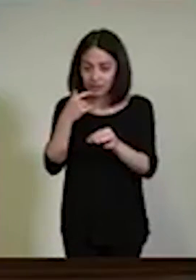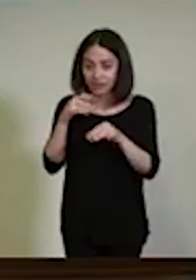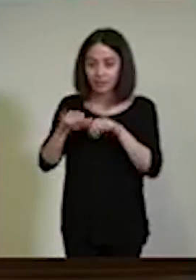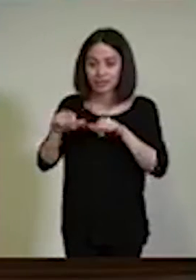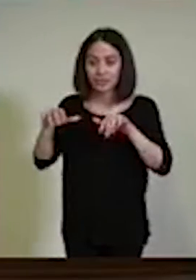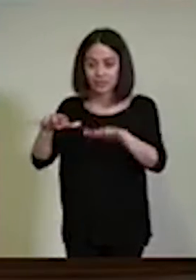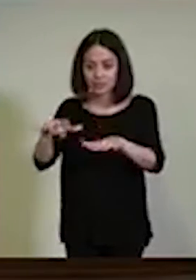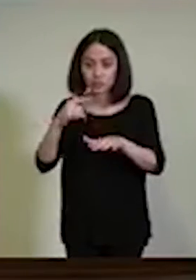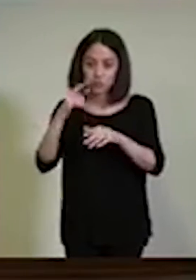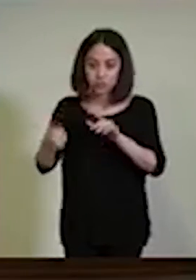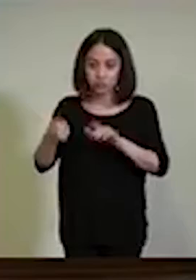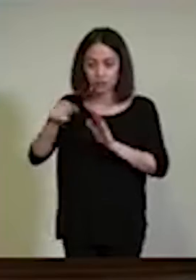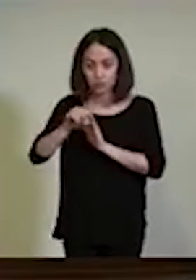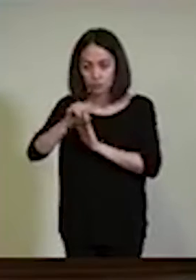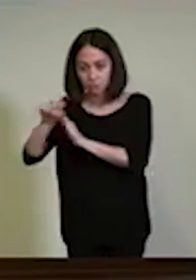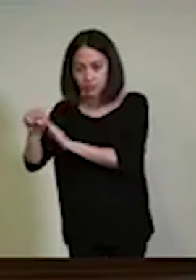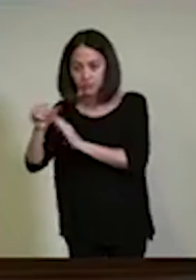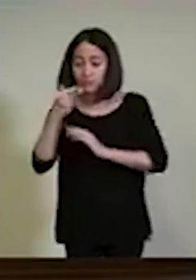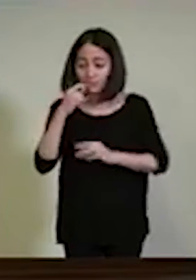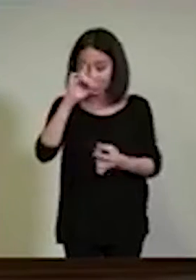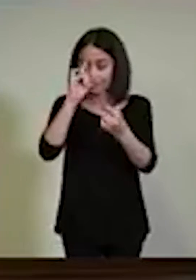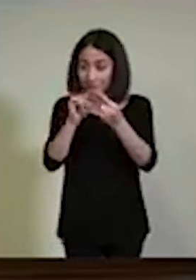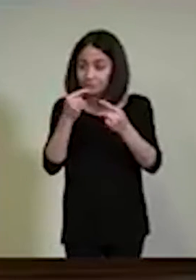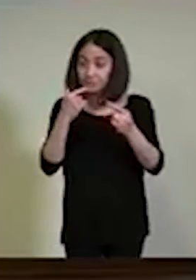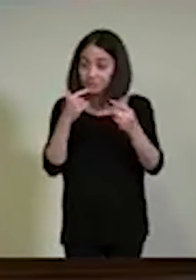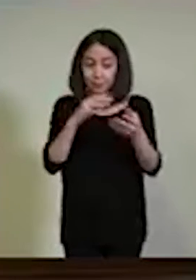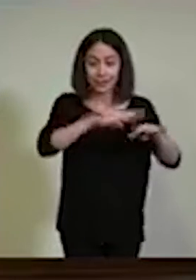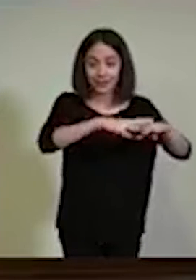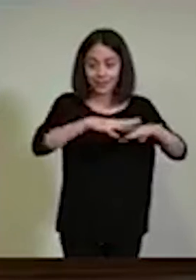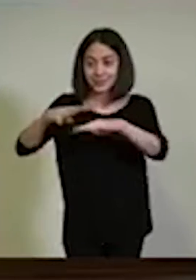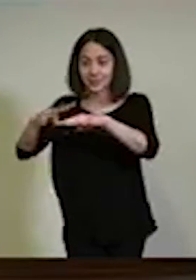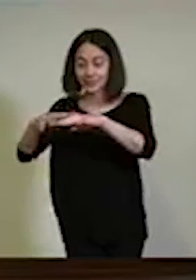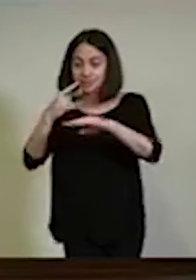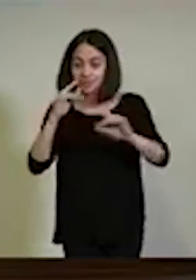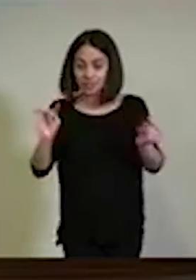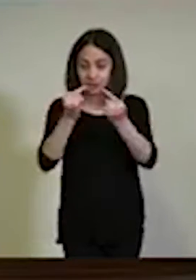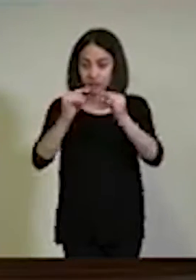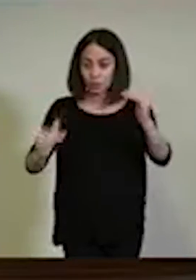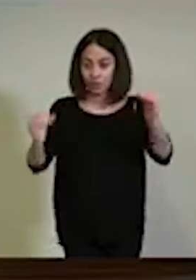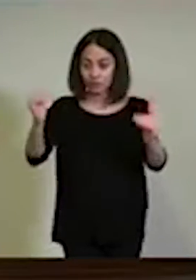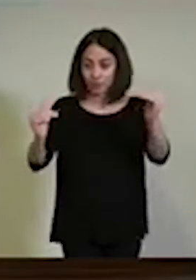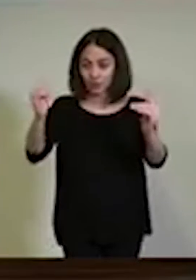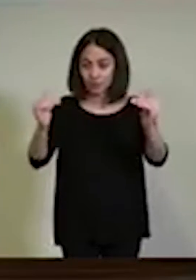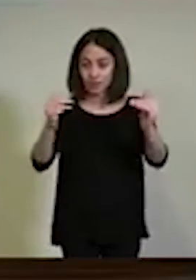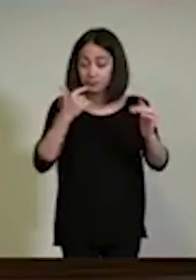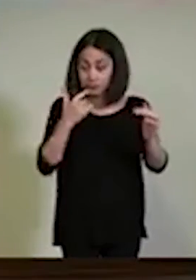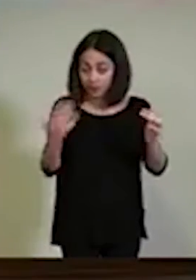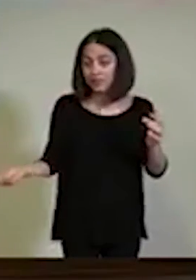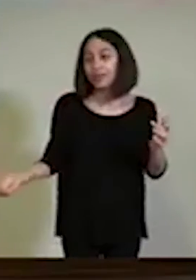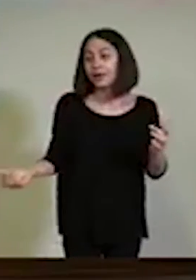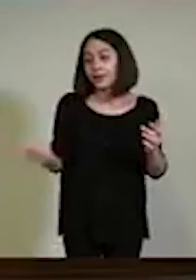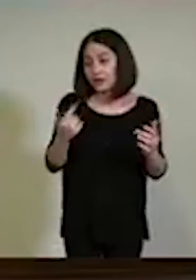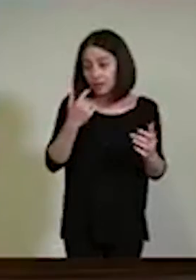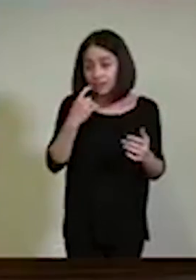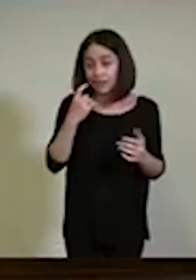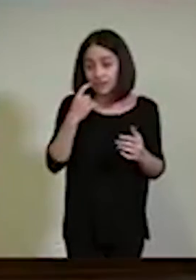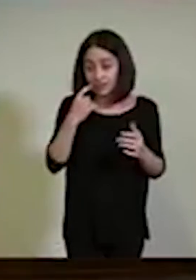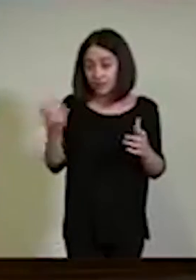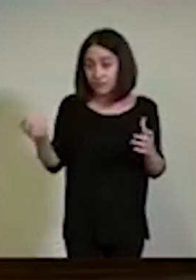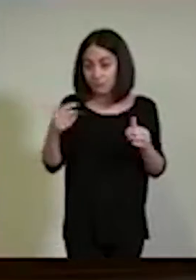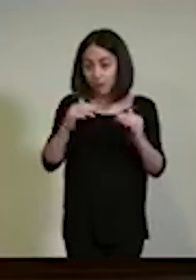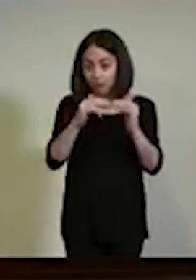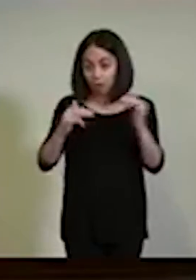par quartier et les élèves par ordre décroissant de niveau, en commençant par les CM2 jusqu'au